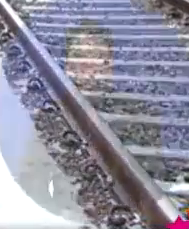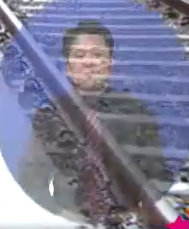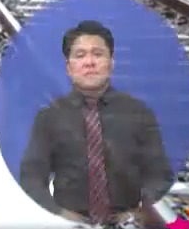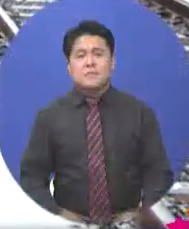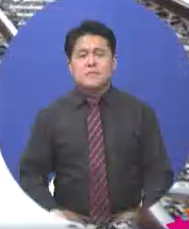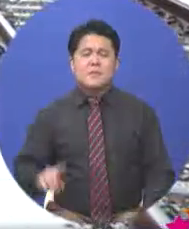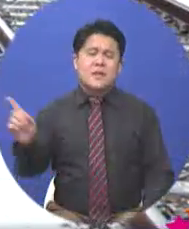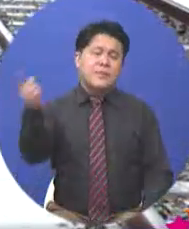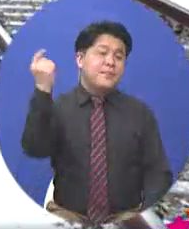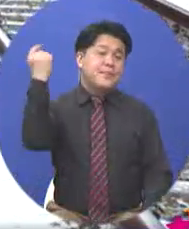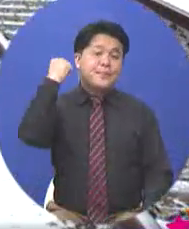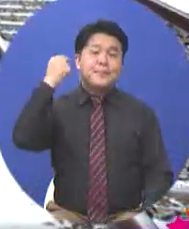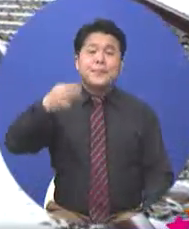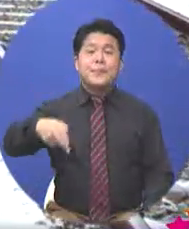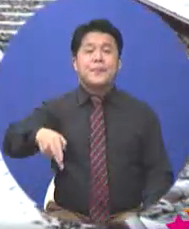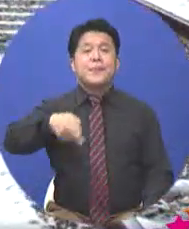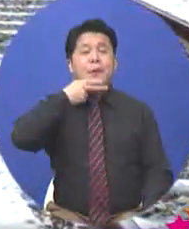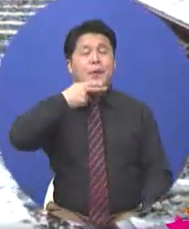우리 없이